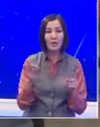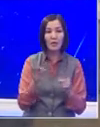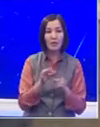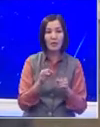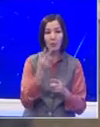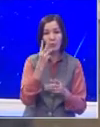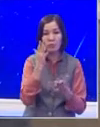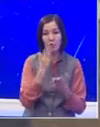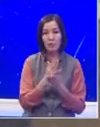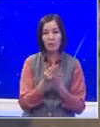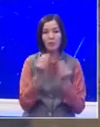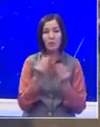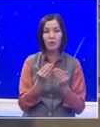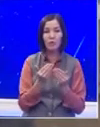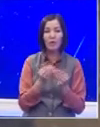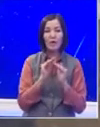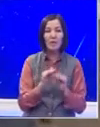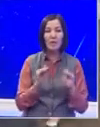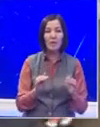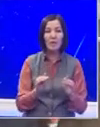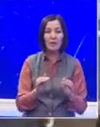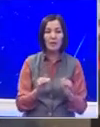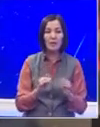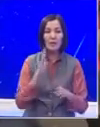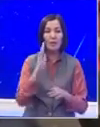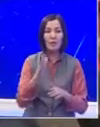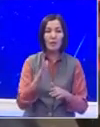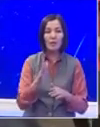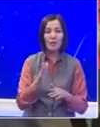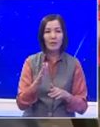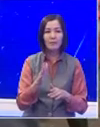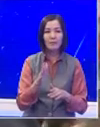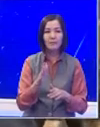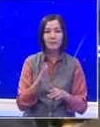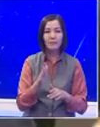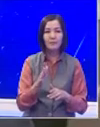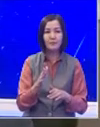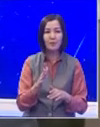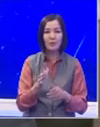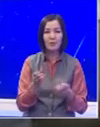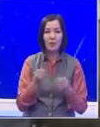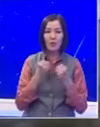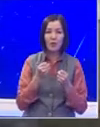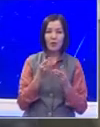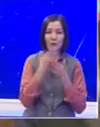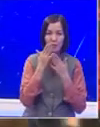көріп отырсыздар, бүгінгі қандай балдардың болашағы, балдардың мынау спортқа деген